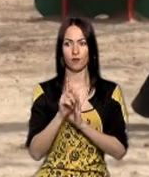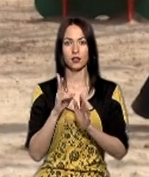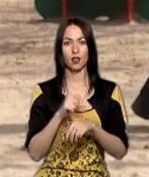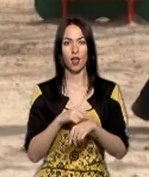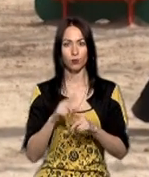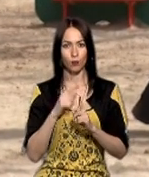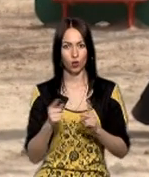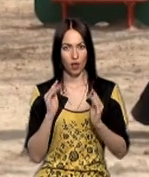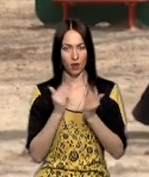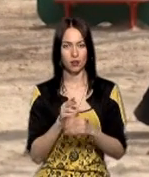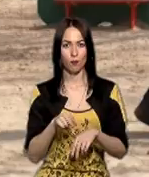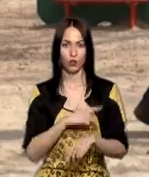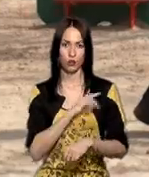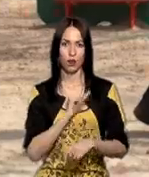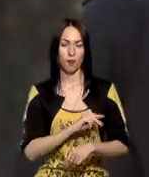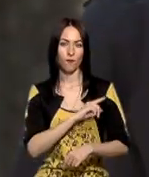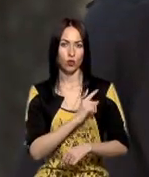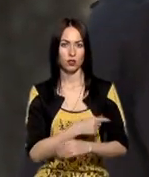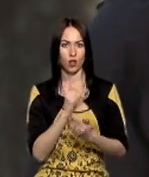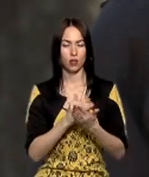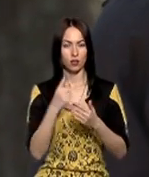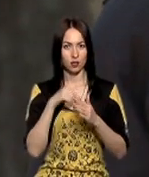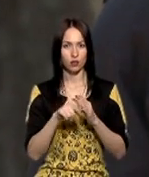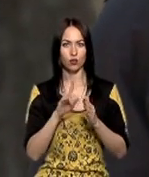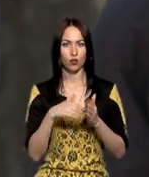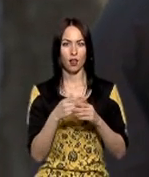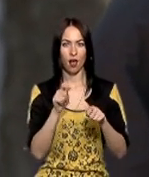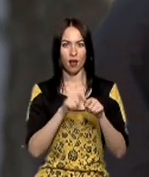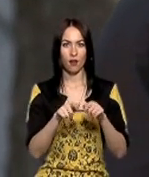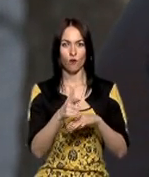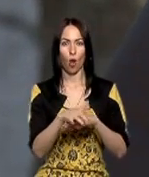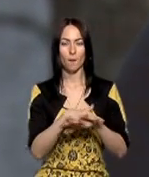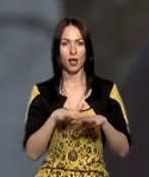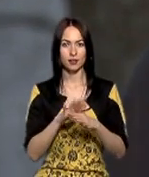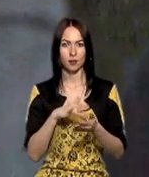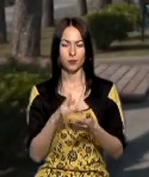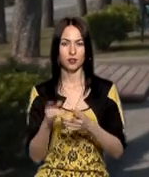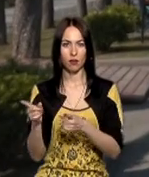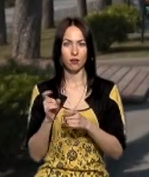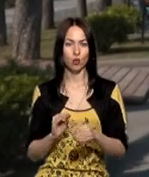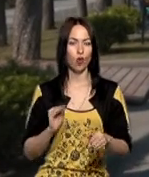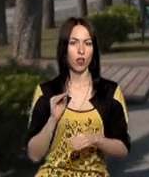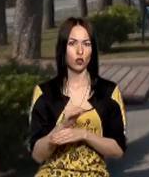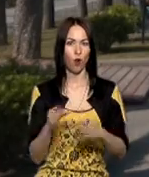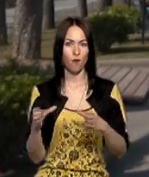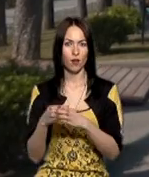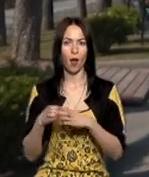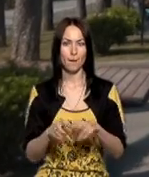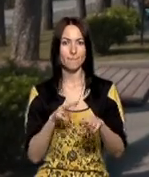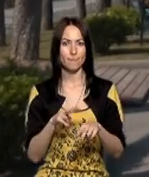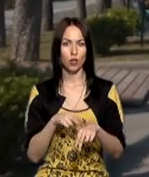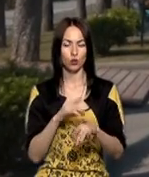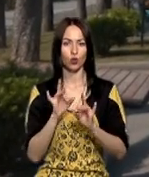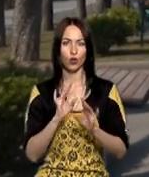карантину поліція працює у посиленому режимі. Це означає, що для рейдів у громадських місцях задіяли додаткові патрулі, говорить речник управління